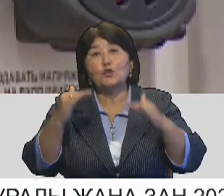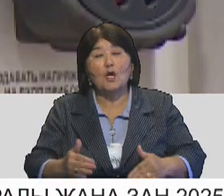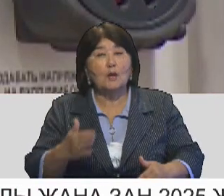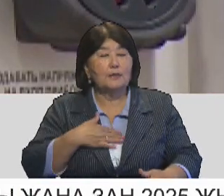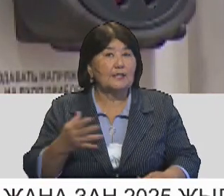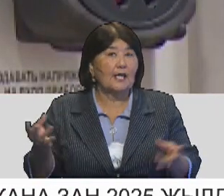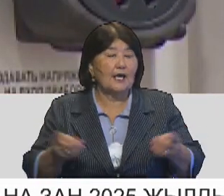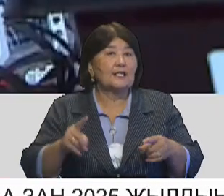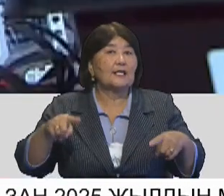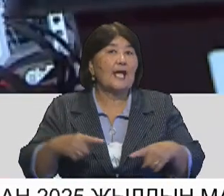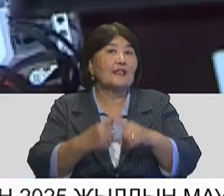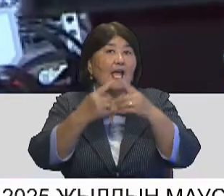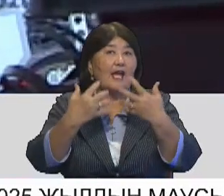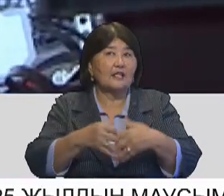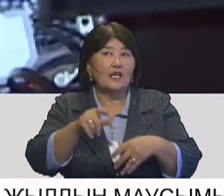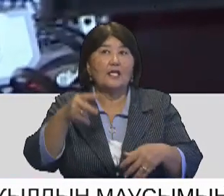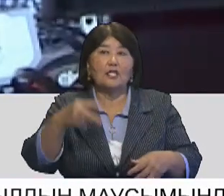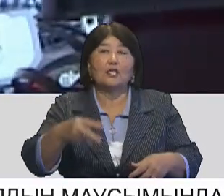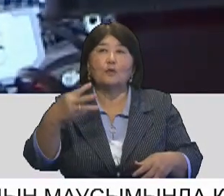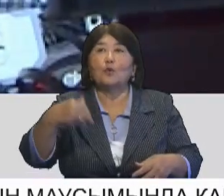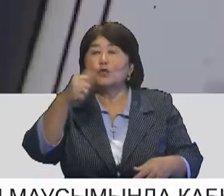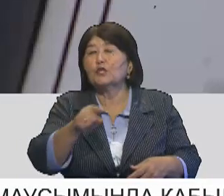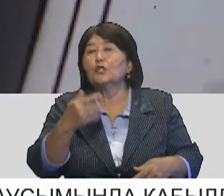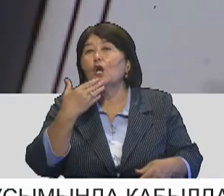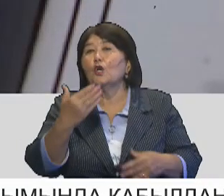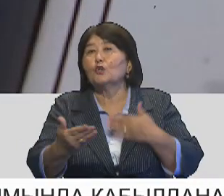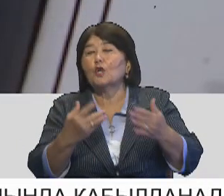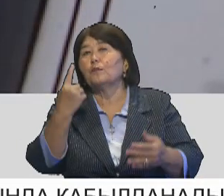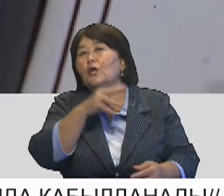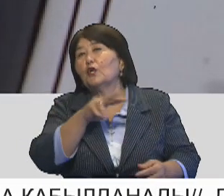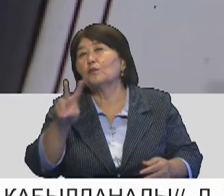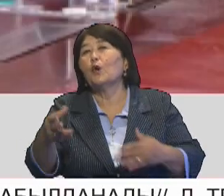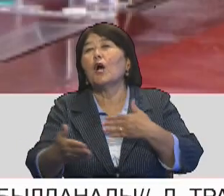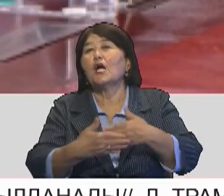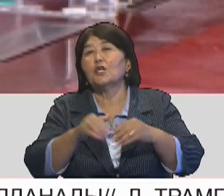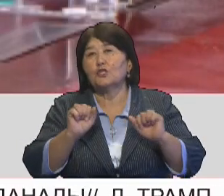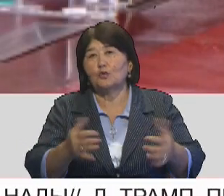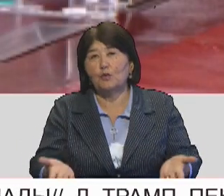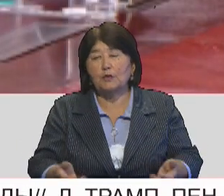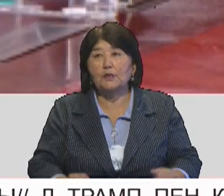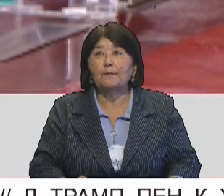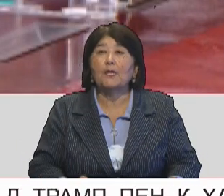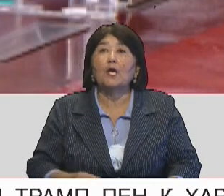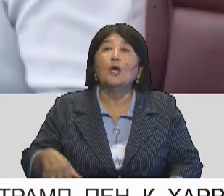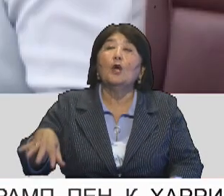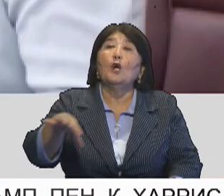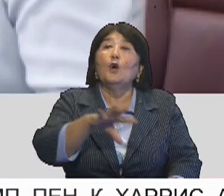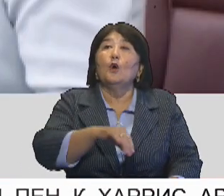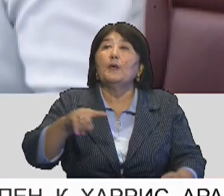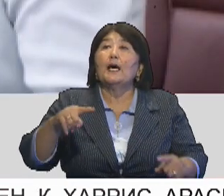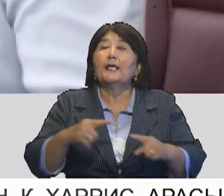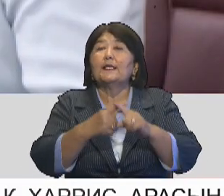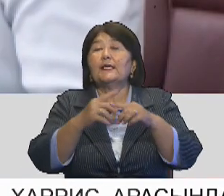қажеті техниктер. Оларға 2030 жылға қарай сұраныс 1 миллионға жетуі мүмкін. Өңірлердің фокусын техникалық